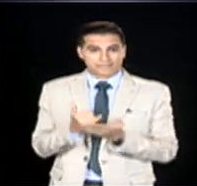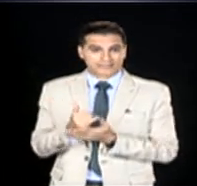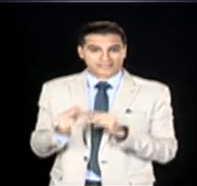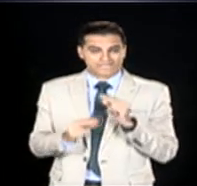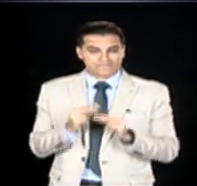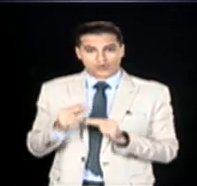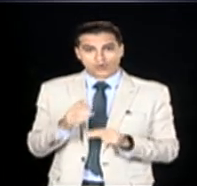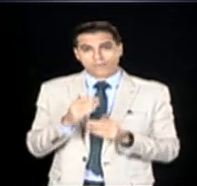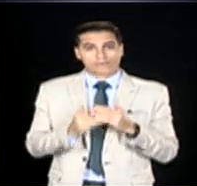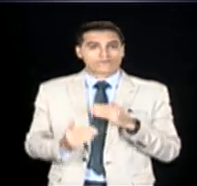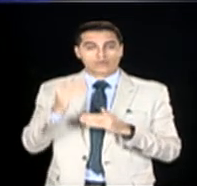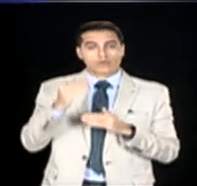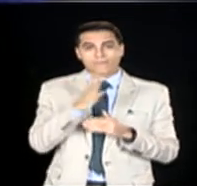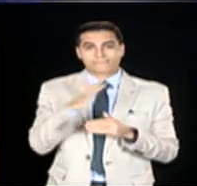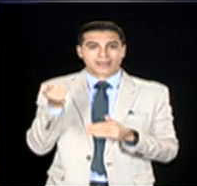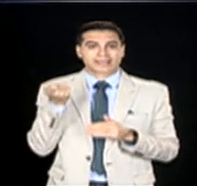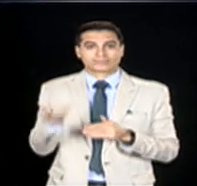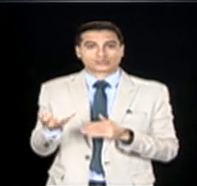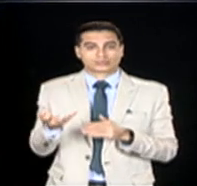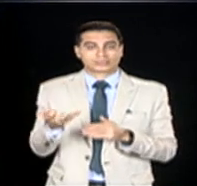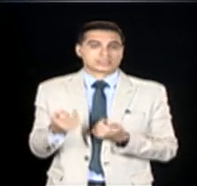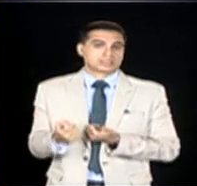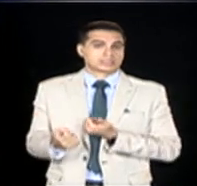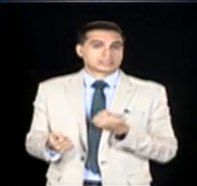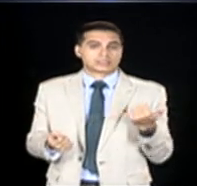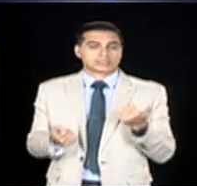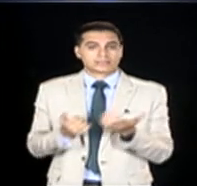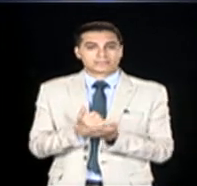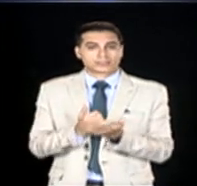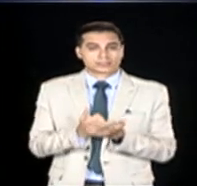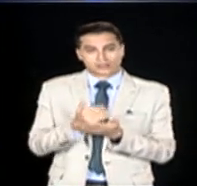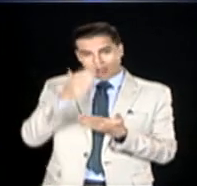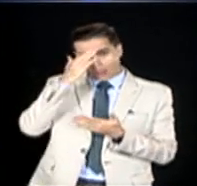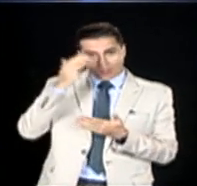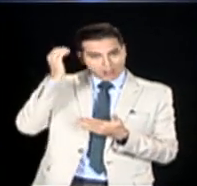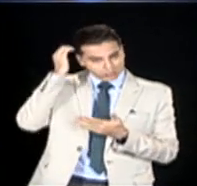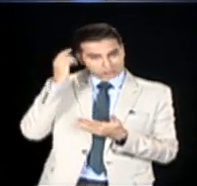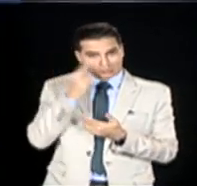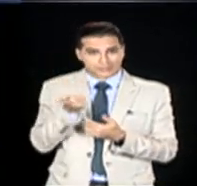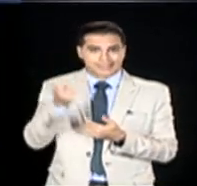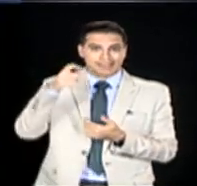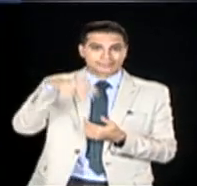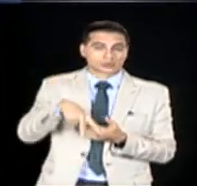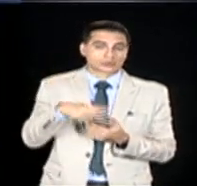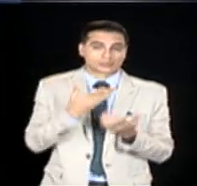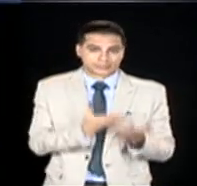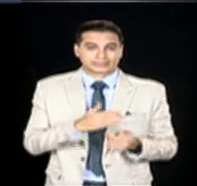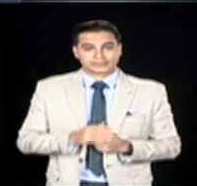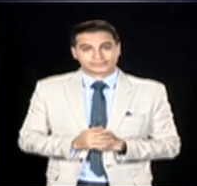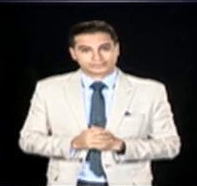أبشواي الفيوم في المقدمة 135 نقطة، سيم أسيوط